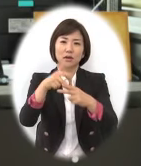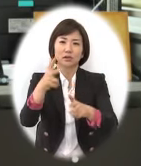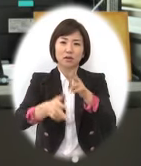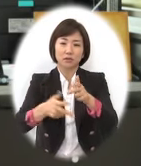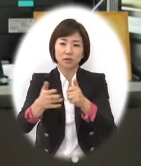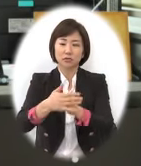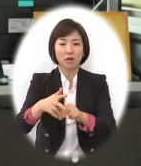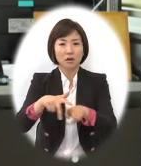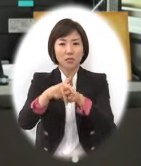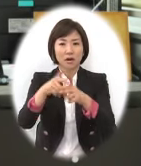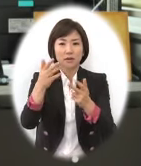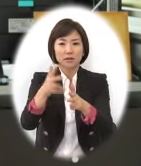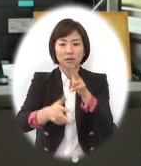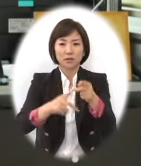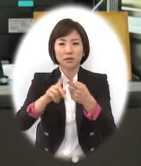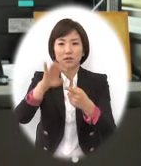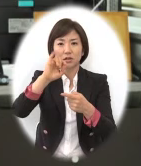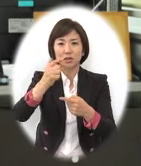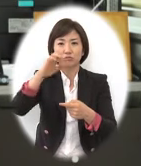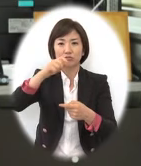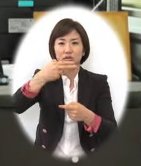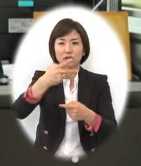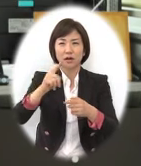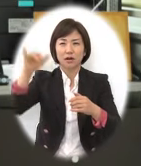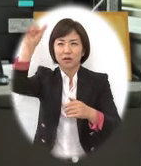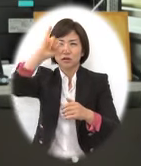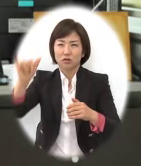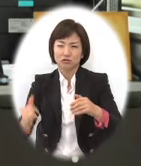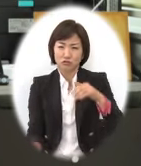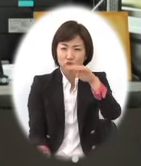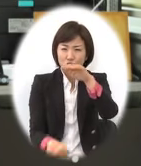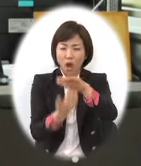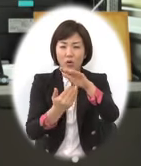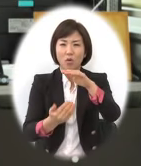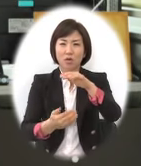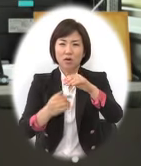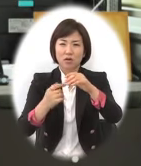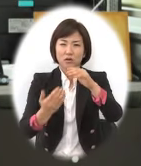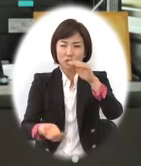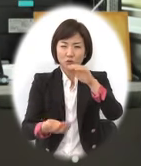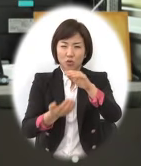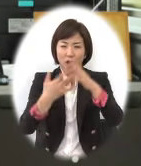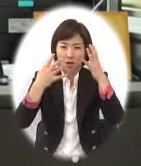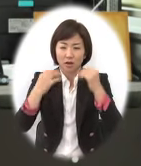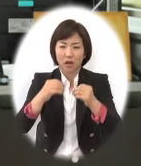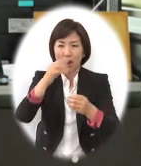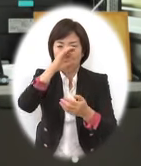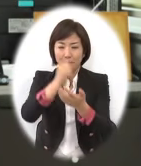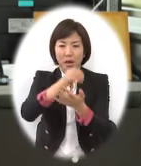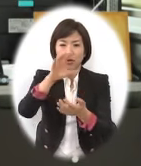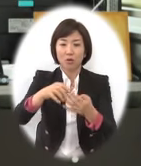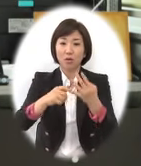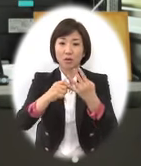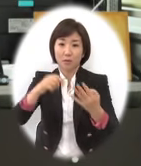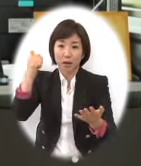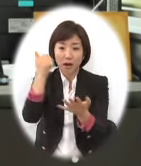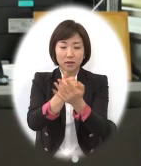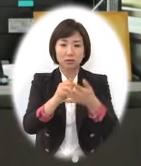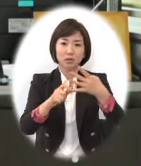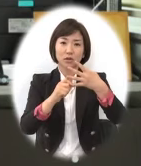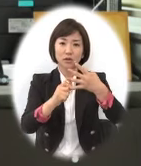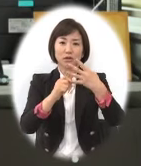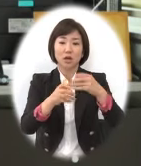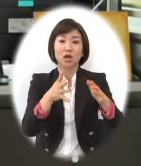말 산업에 대한 인프라가 전국 최대의 적지다 이렇게 볼 수 있겠습니다. 그다음 끝으로